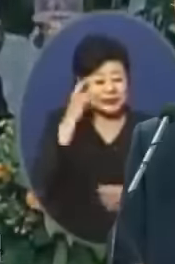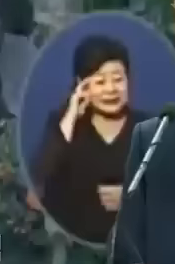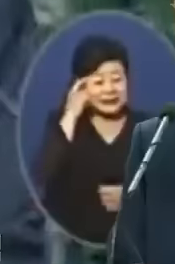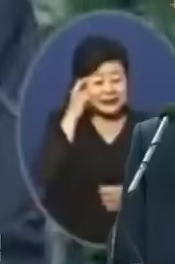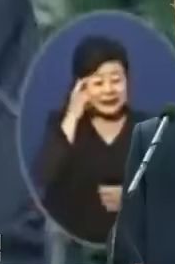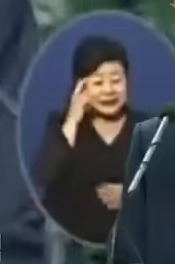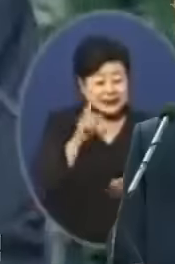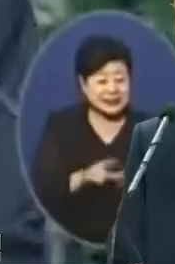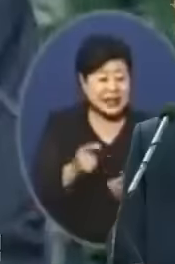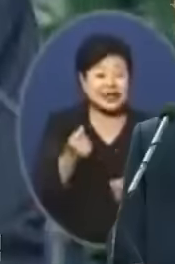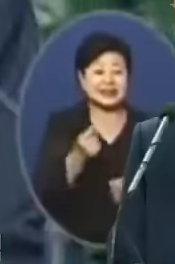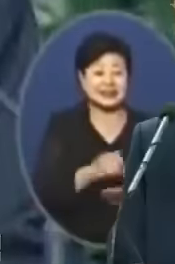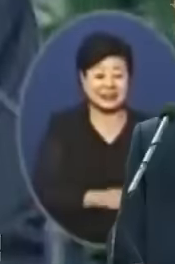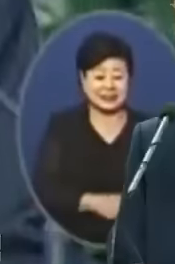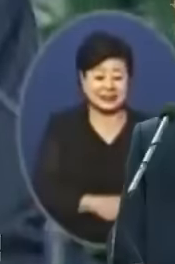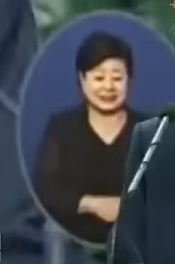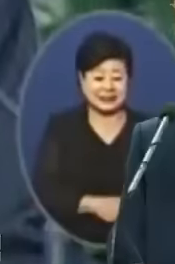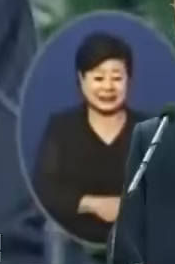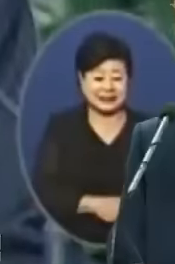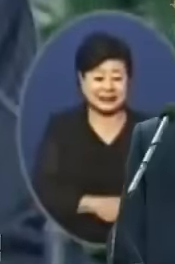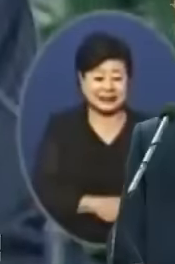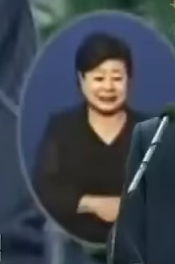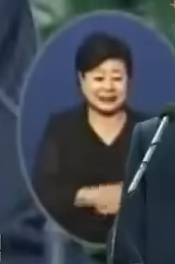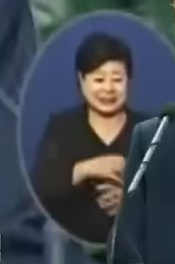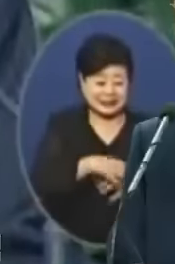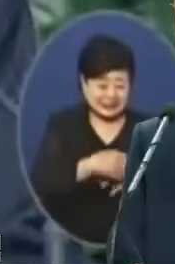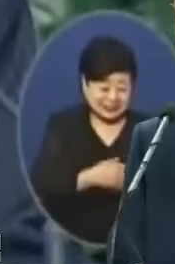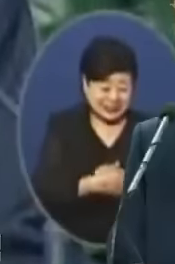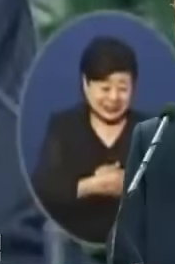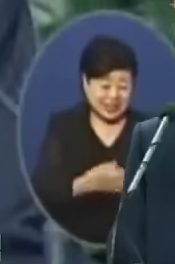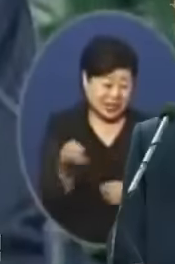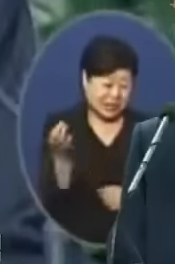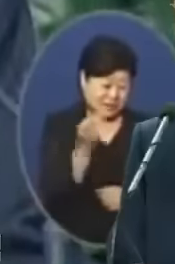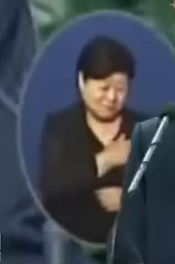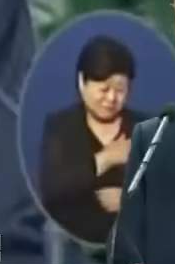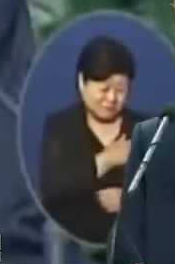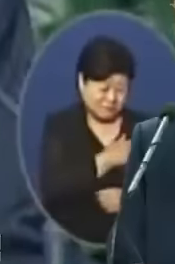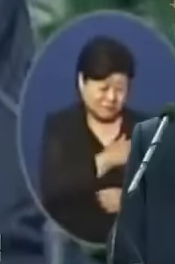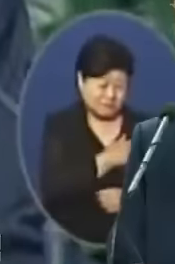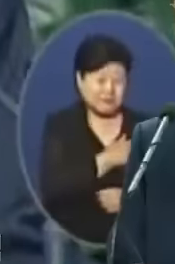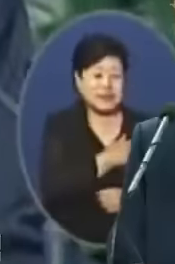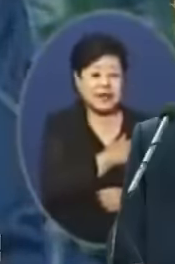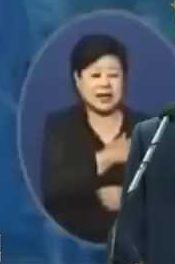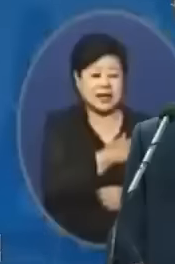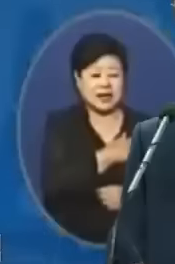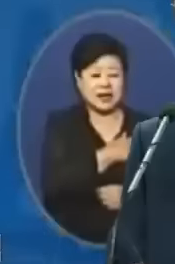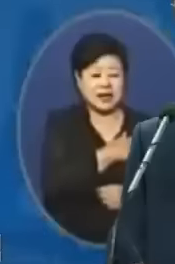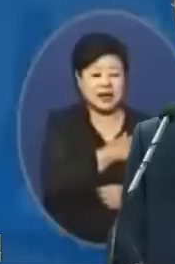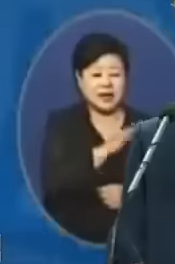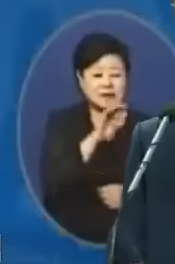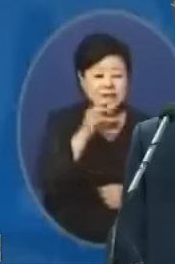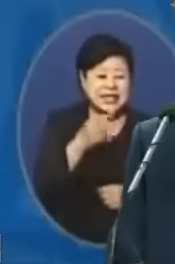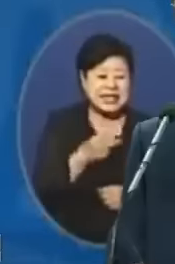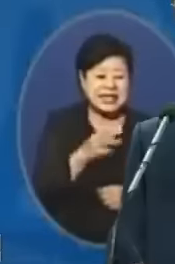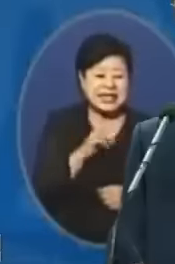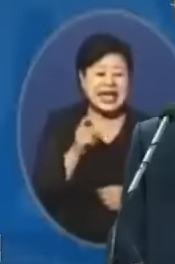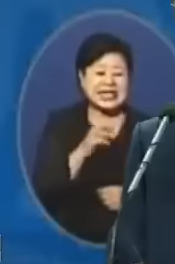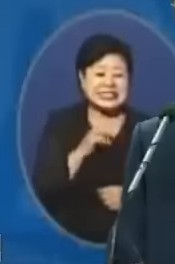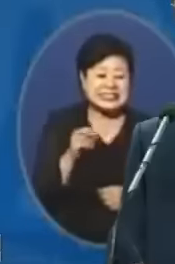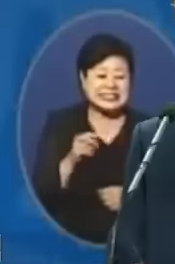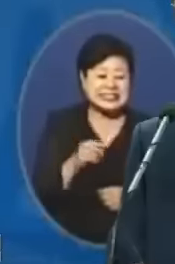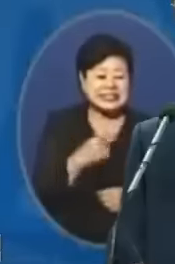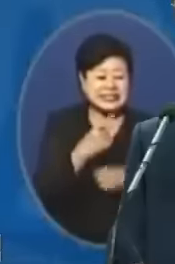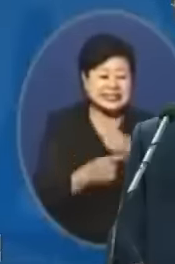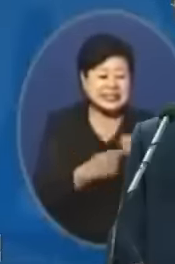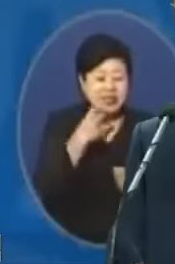생각하는 시간을 가져야 되는 것입니다. 세계 최고의 부자인 마이크로소프트의 창업자인 빌 게이츠는 1년에 두